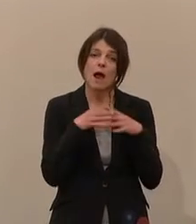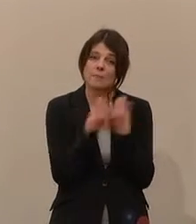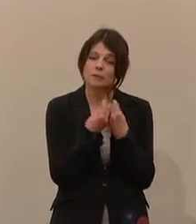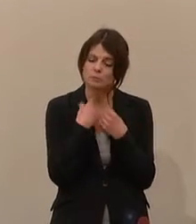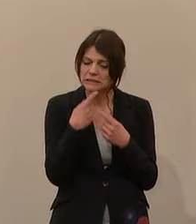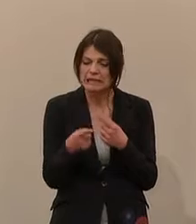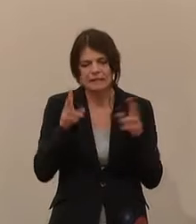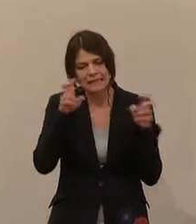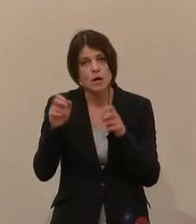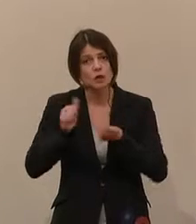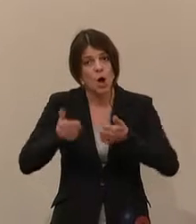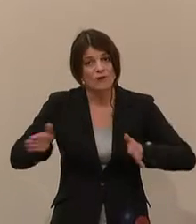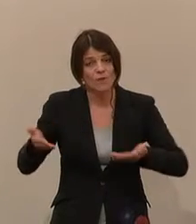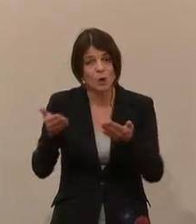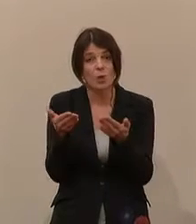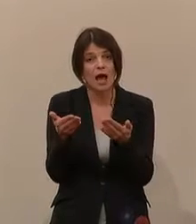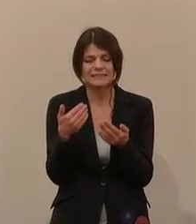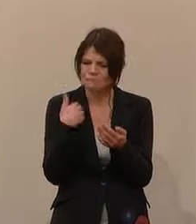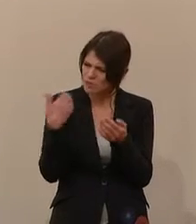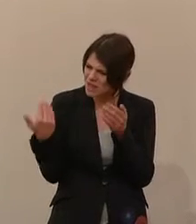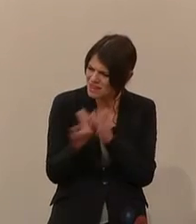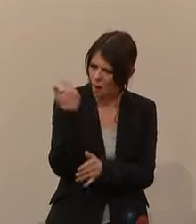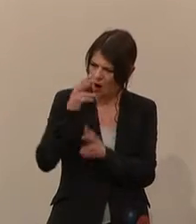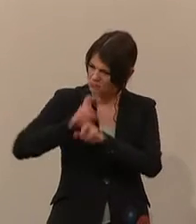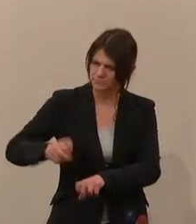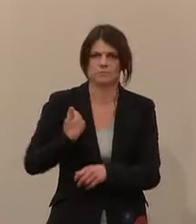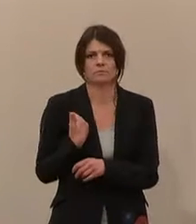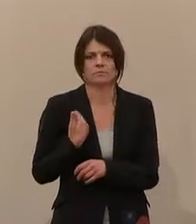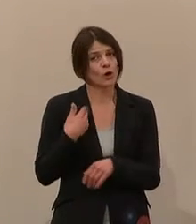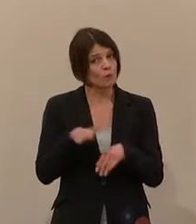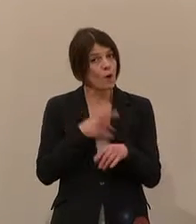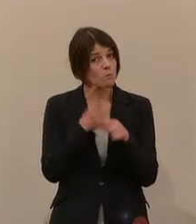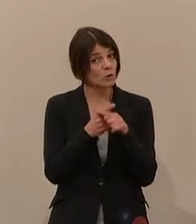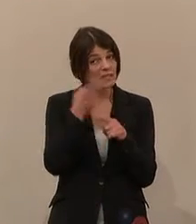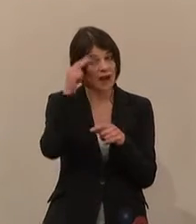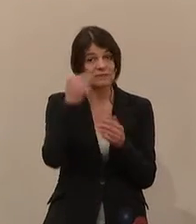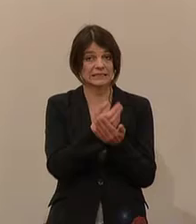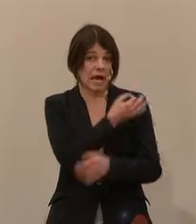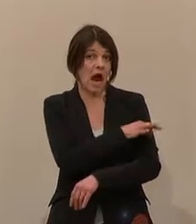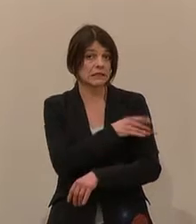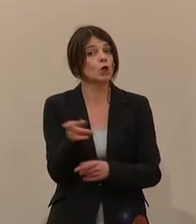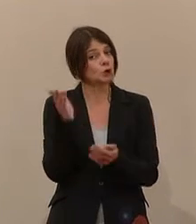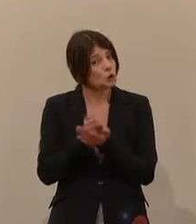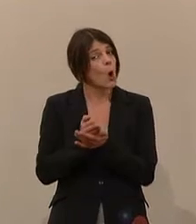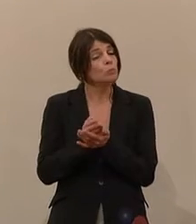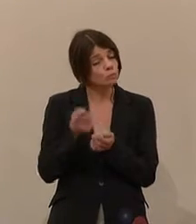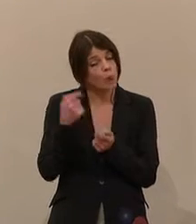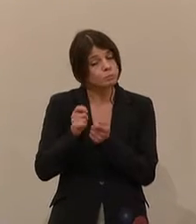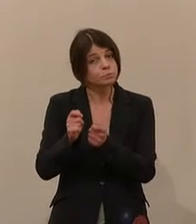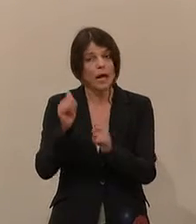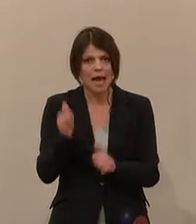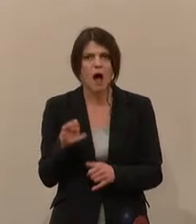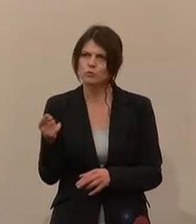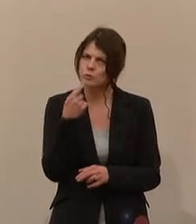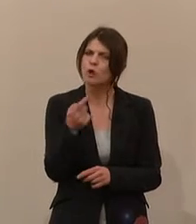dass das Thema Sportförderung generell einmal neu zu überdenken ist. Ich finde auch sehr positiv, dass Sie, Herr Vizekanzler, da einige Schritte schon unternehmen beziehungsweise